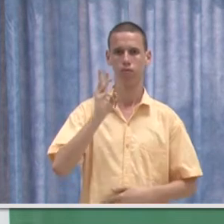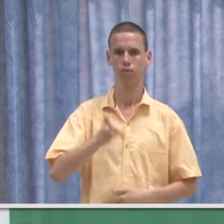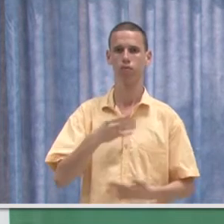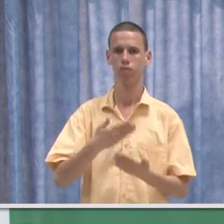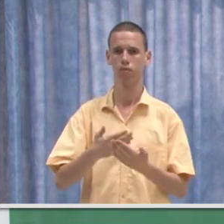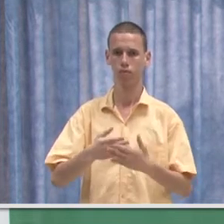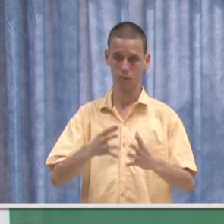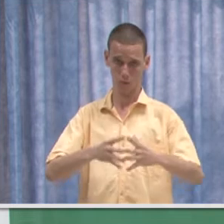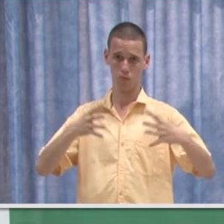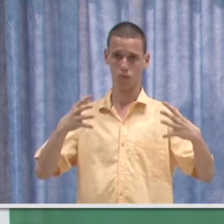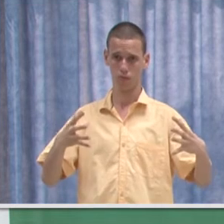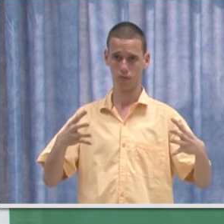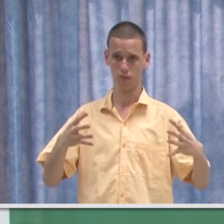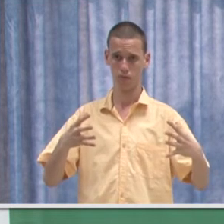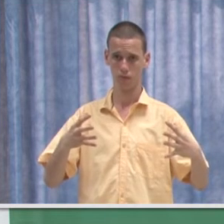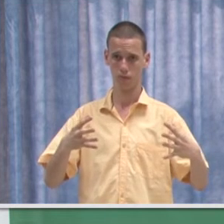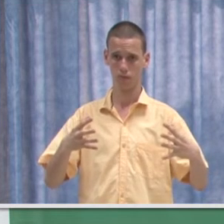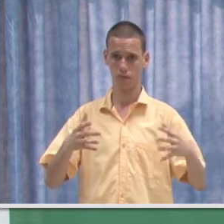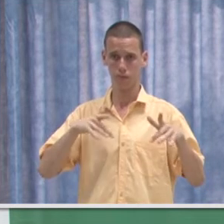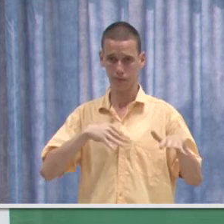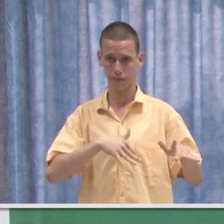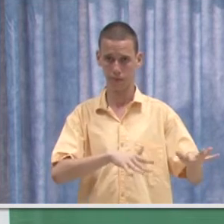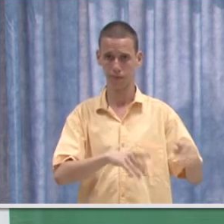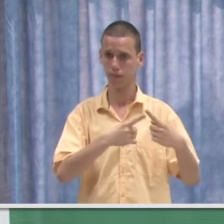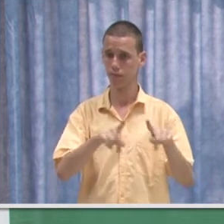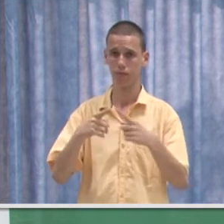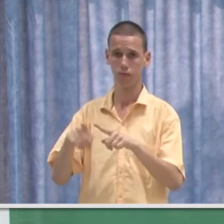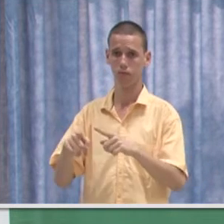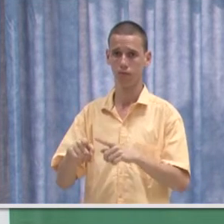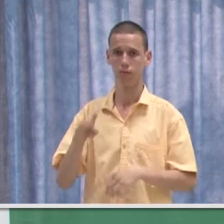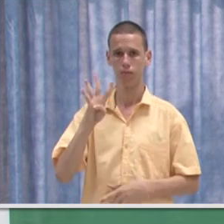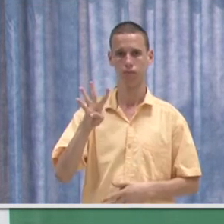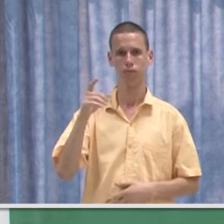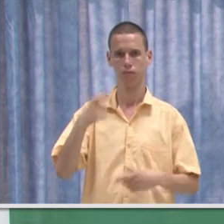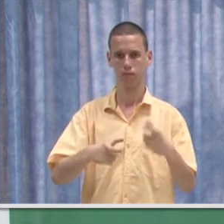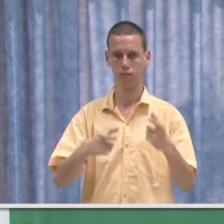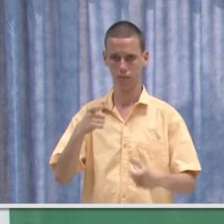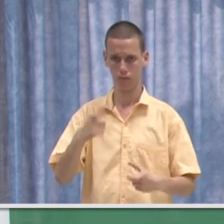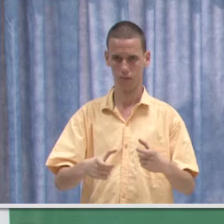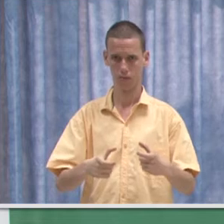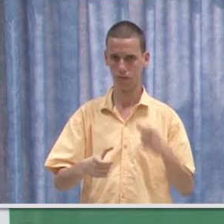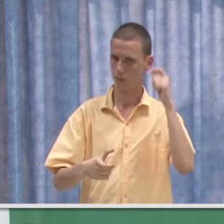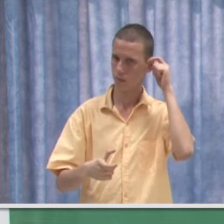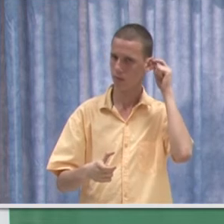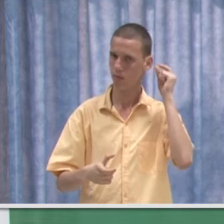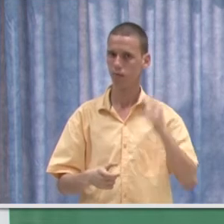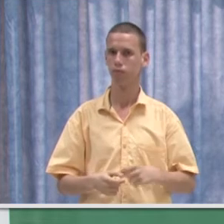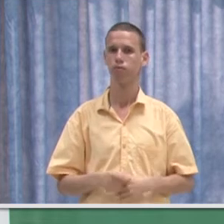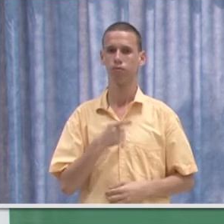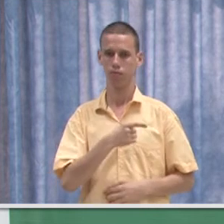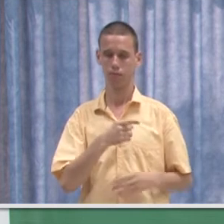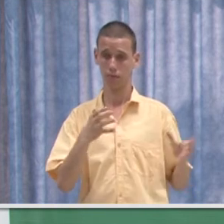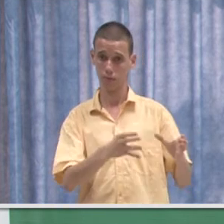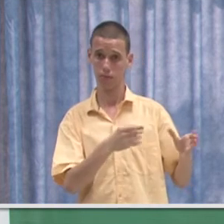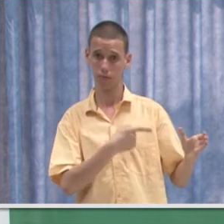que 4 personnes, inclus l'Orlance. Il malheureux, ça vient pour dire mon pays, comment il fait ça, nous proposer cela. Il y en a